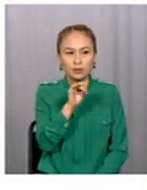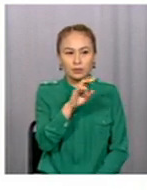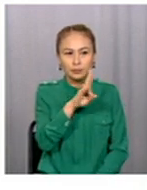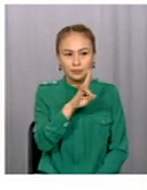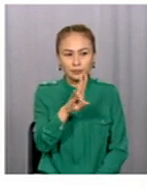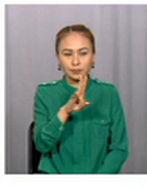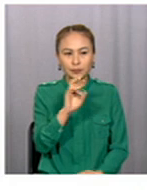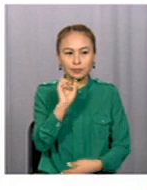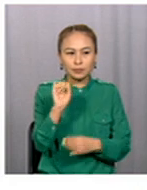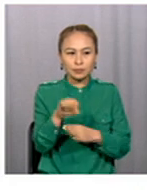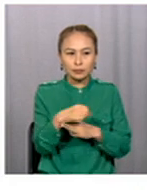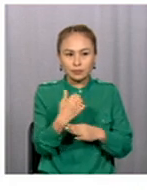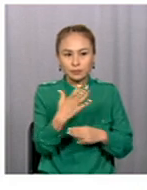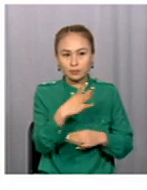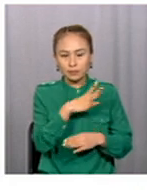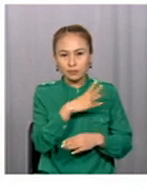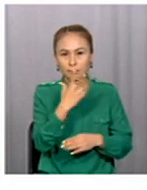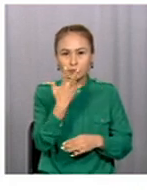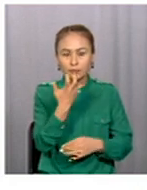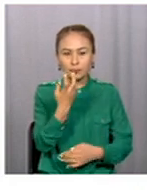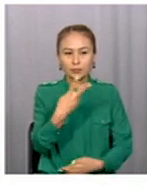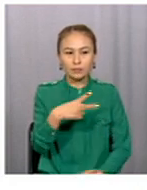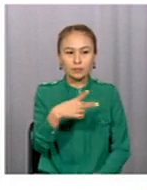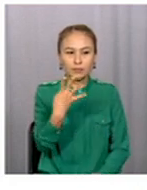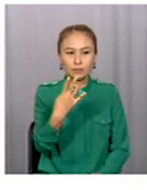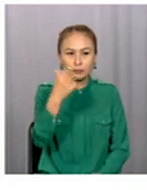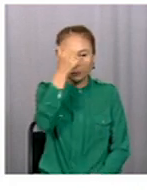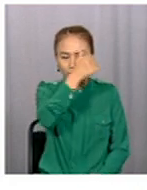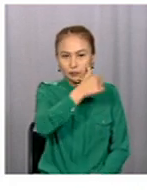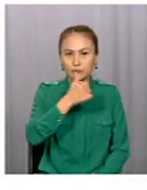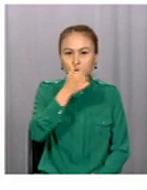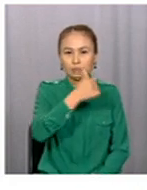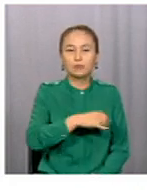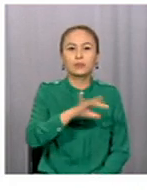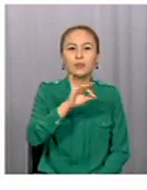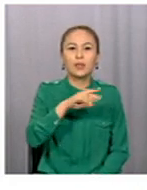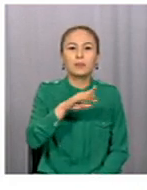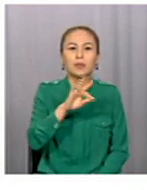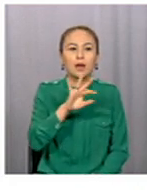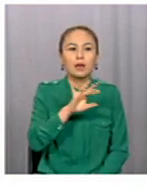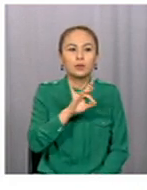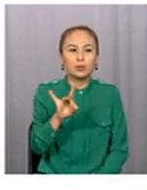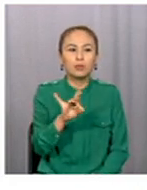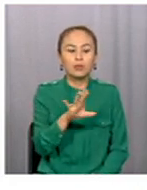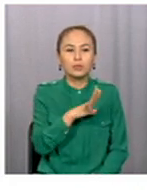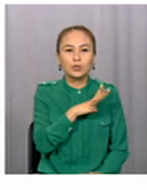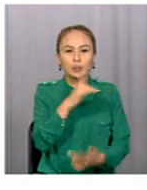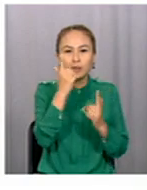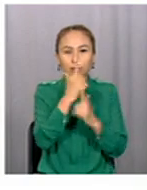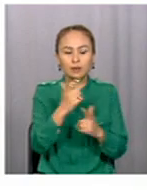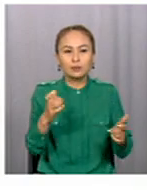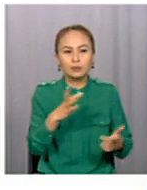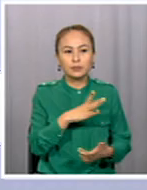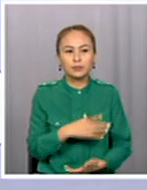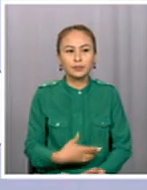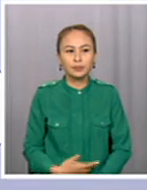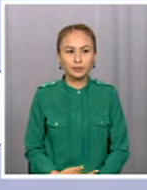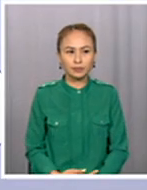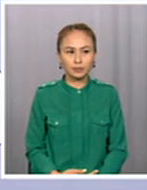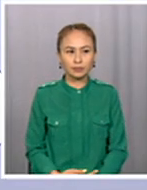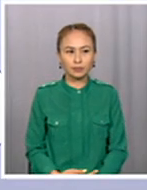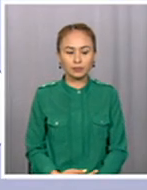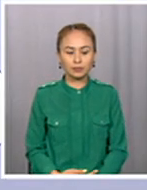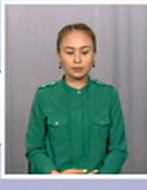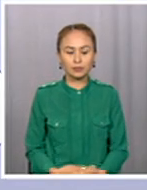Үшінші, Константин жеңіске жетіп, 324 жылы император болып жарияланған екен.